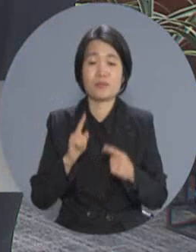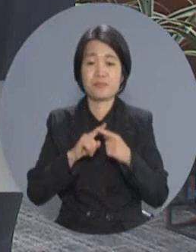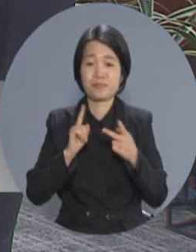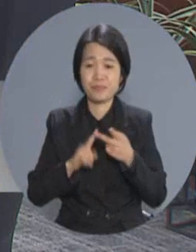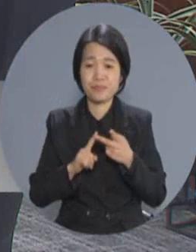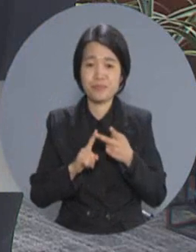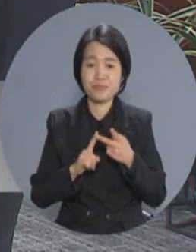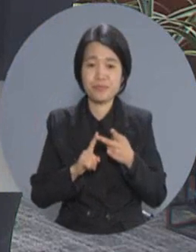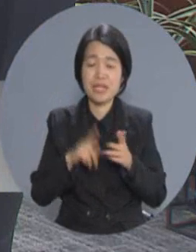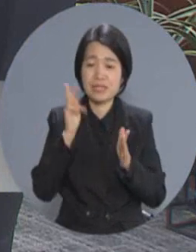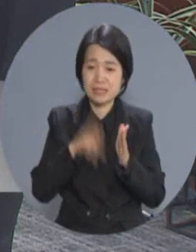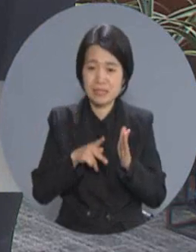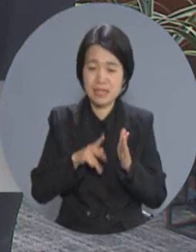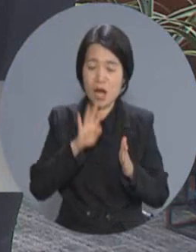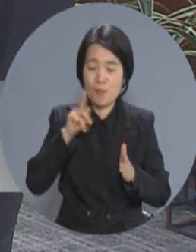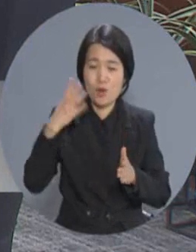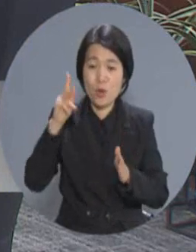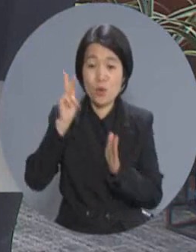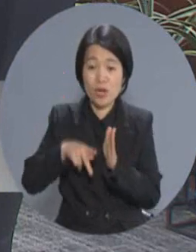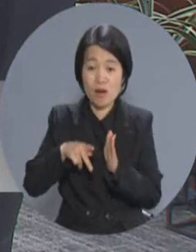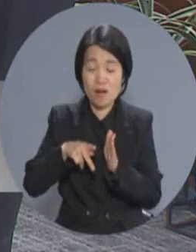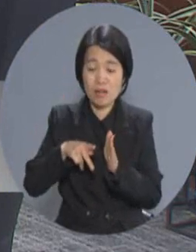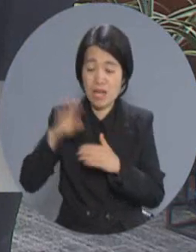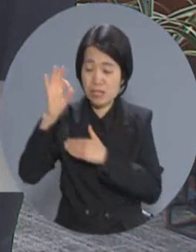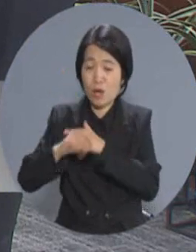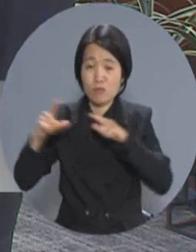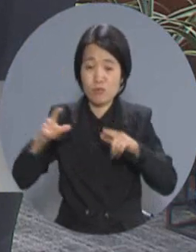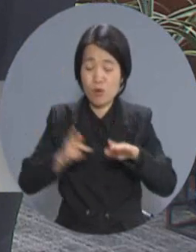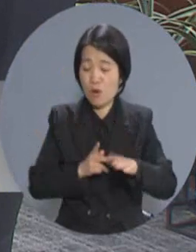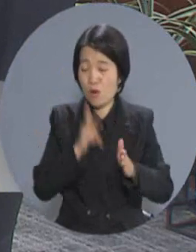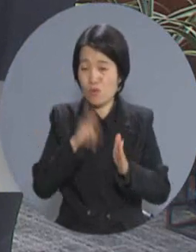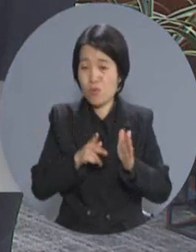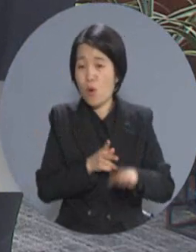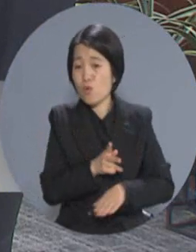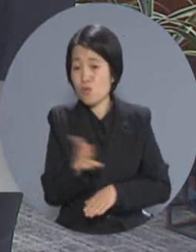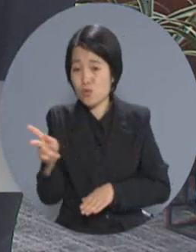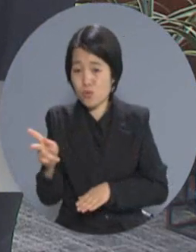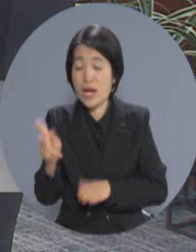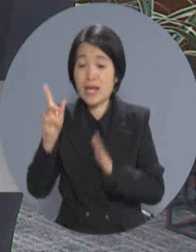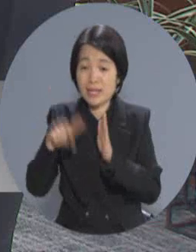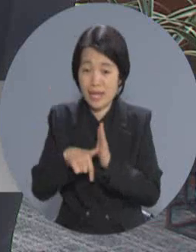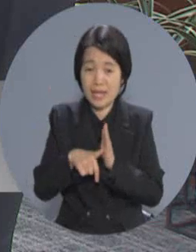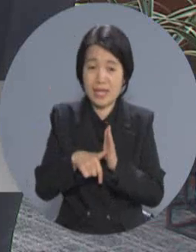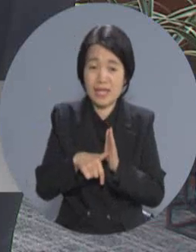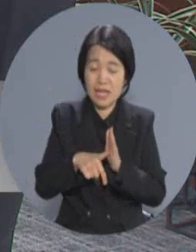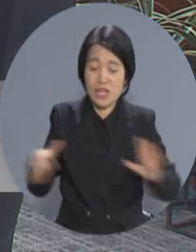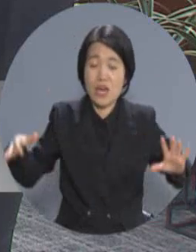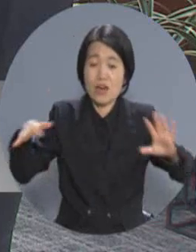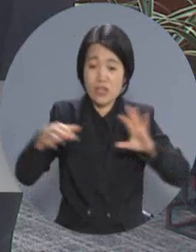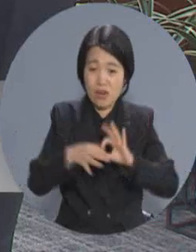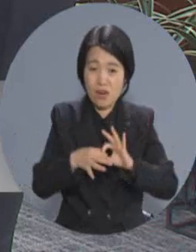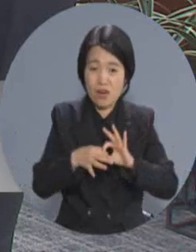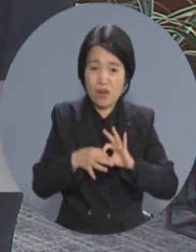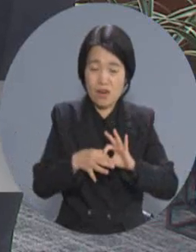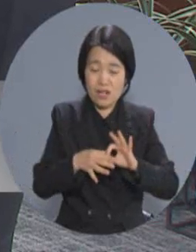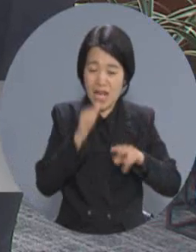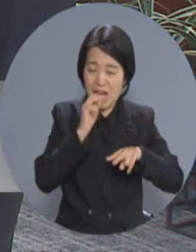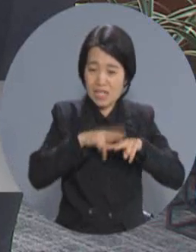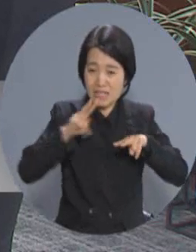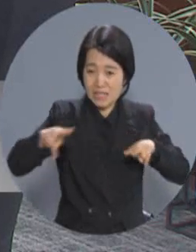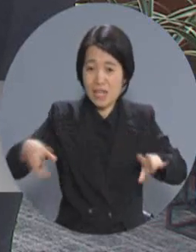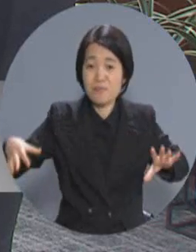이제 경전선이 교육을 통하여 서부로 빠져나가기 때문에 경전선을 연결을 해서 지선을